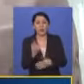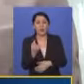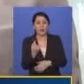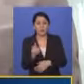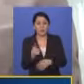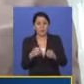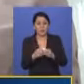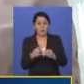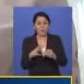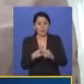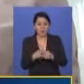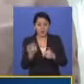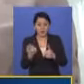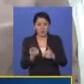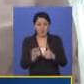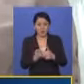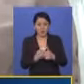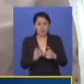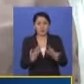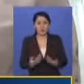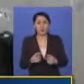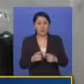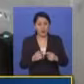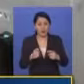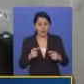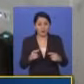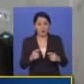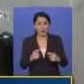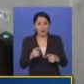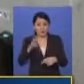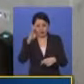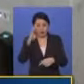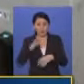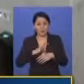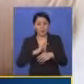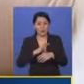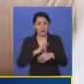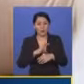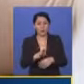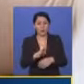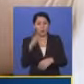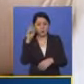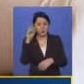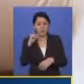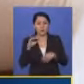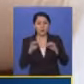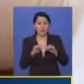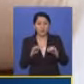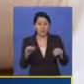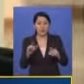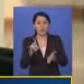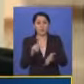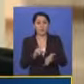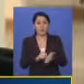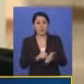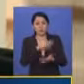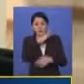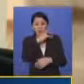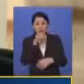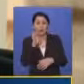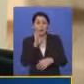берілетін 15 санаттың біріне кіретін тұрғындар үшін жарна мемлекет тарапынан жүргізіледі. Олардың қатарына балалар, зейнеткерлер, көп